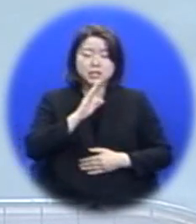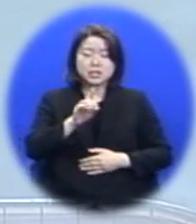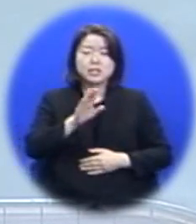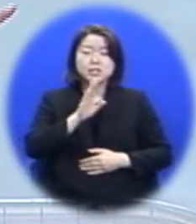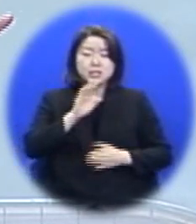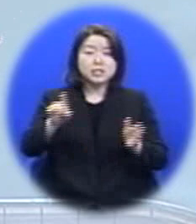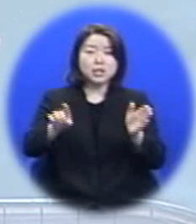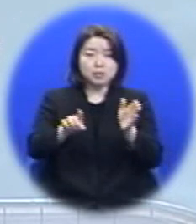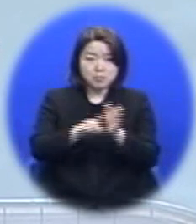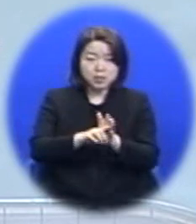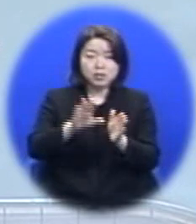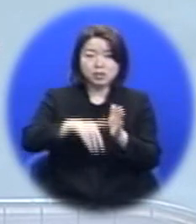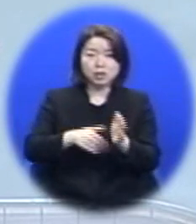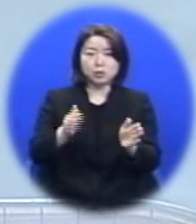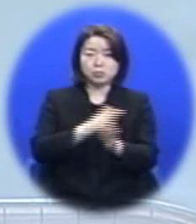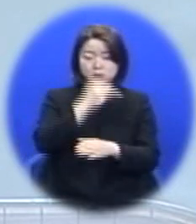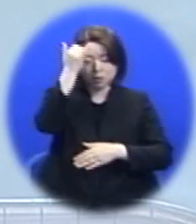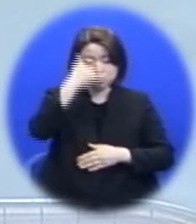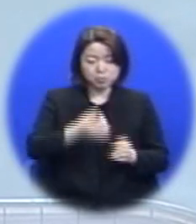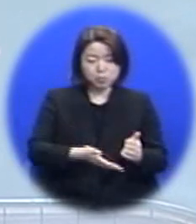부모 공경이 시작되는 겁니다.